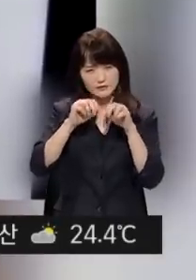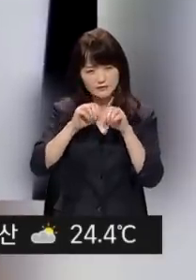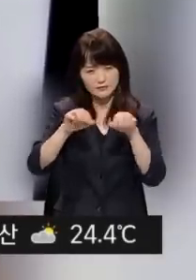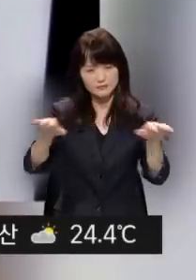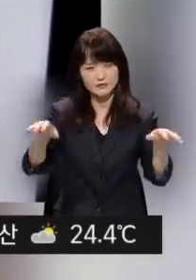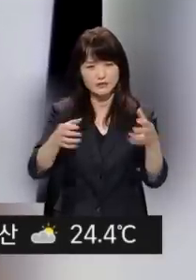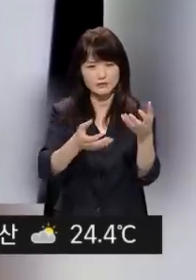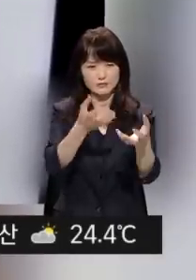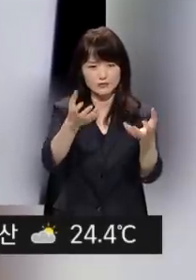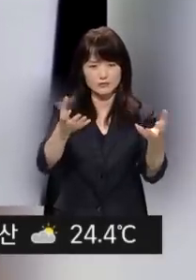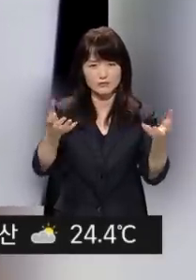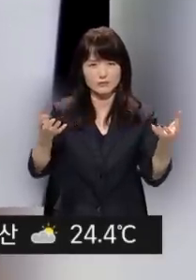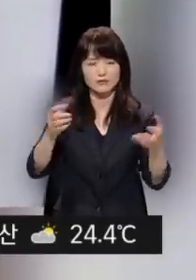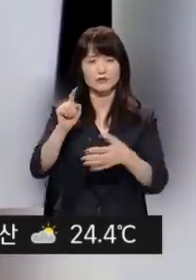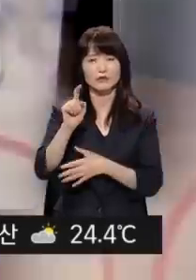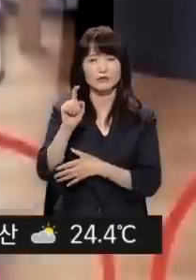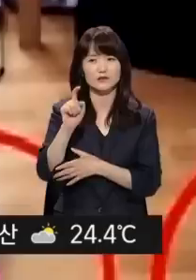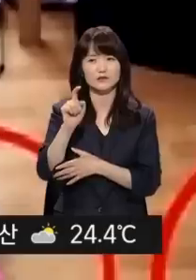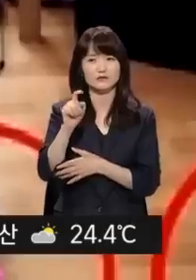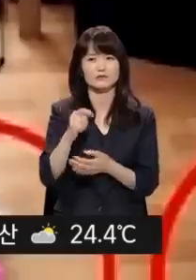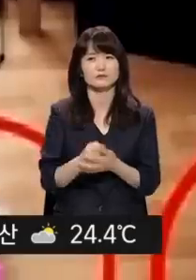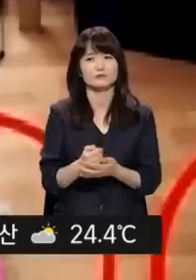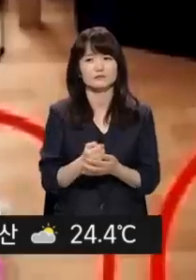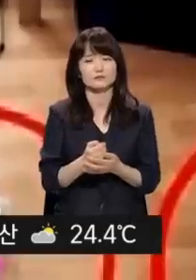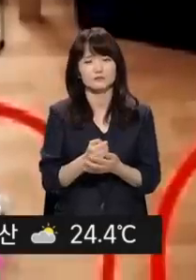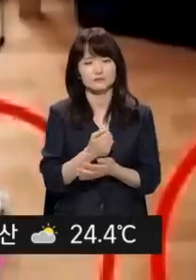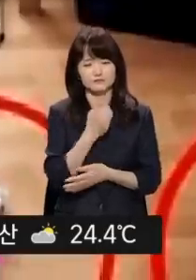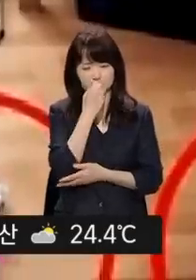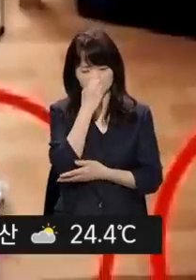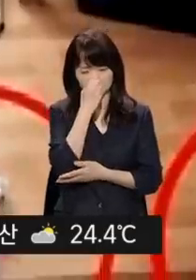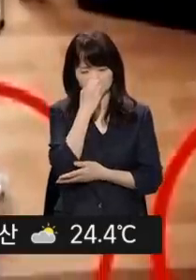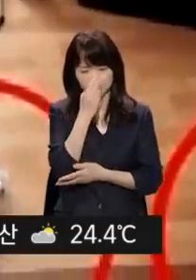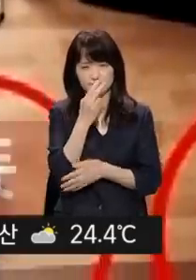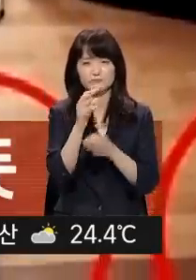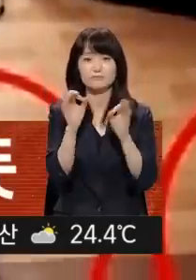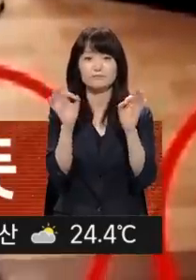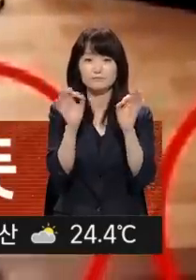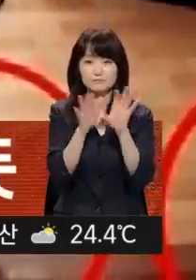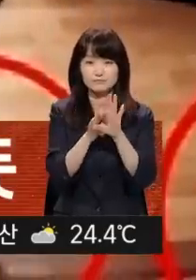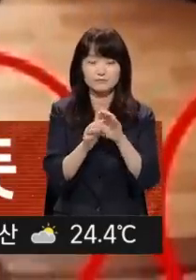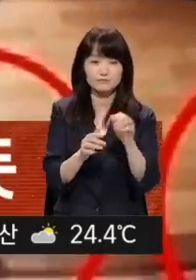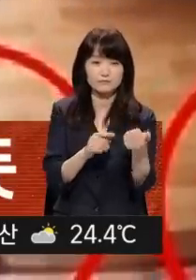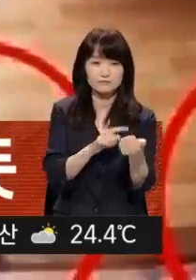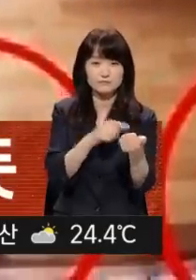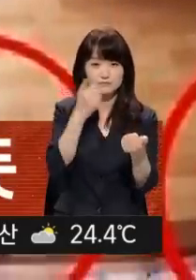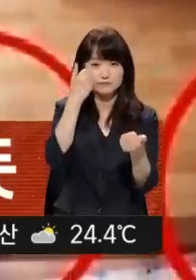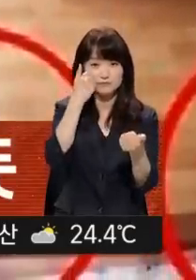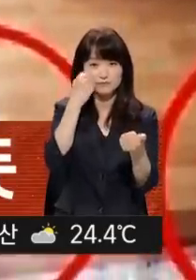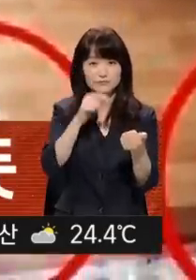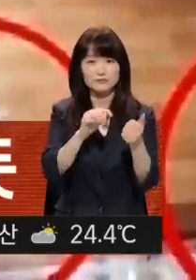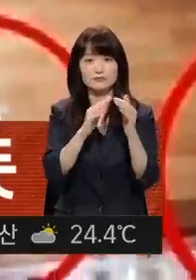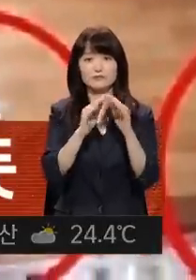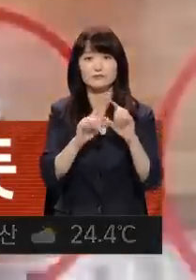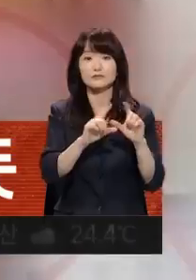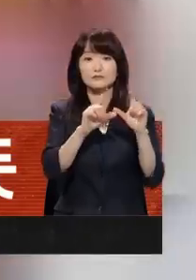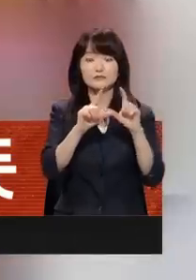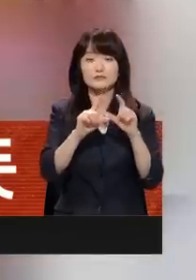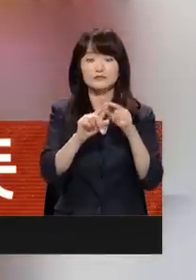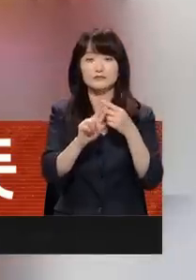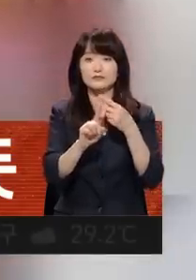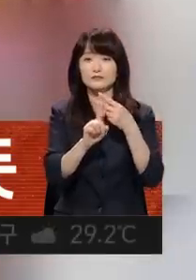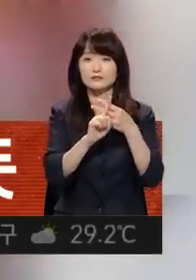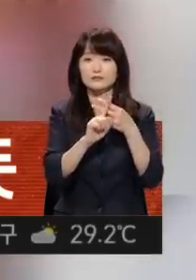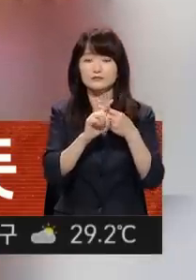전해지고 있습니다 아마 이런 제품으로 냄새를 잡아온 걸로 보이고요 숨진 사람은 신원을 확인해 보니까이 집에 살고 있던 중